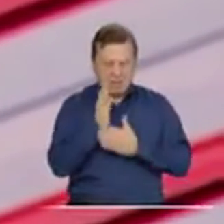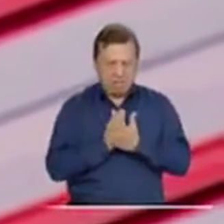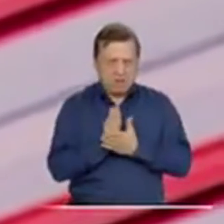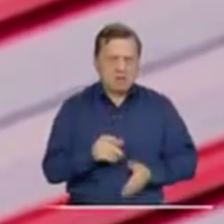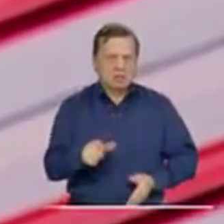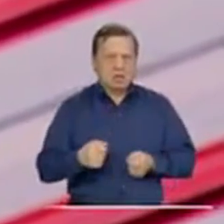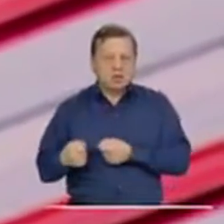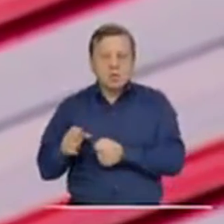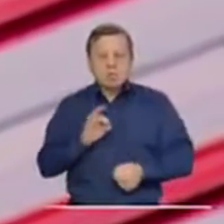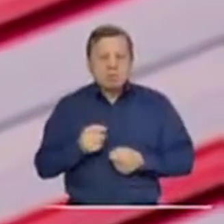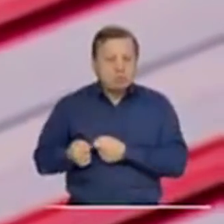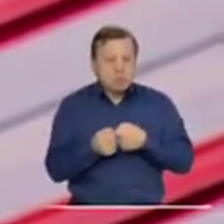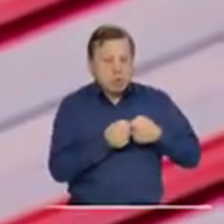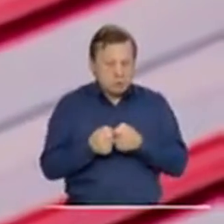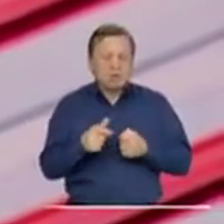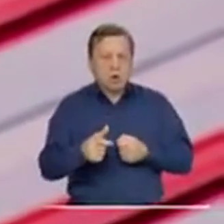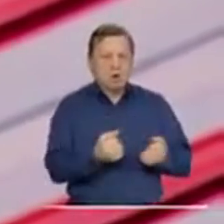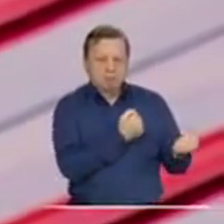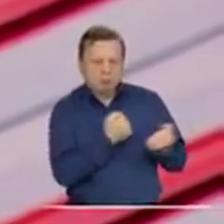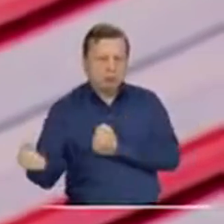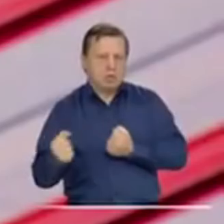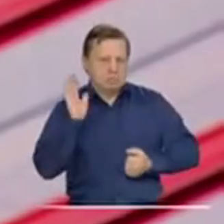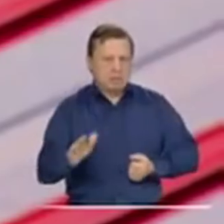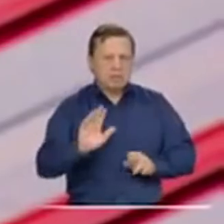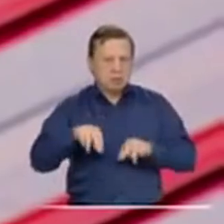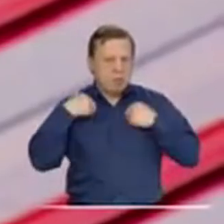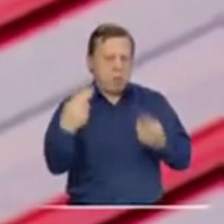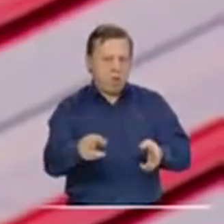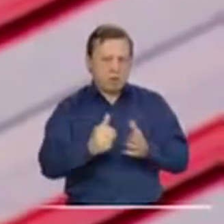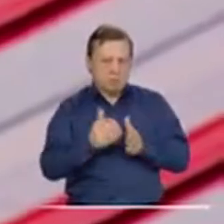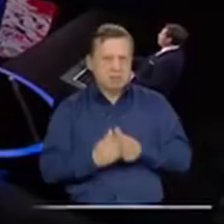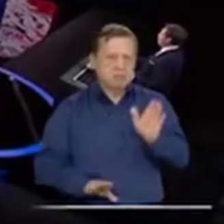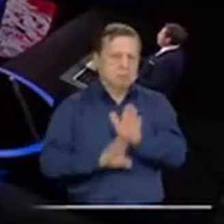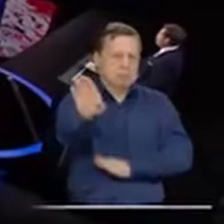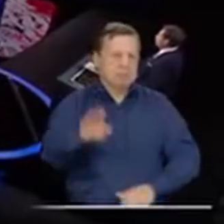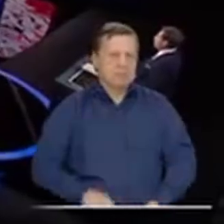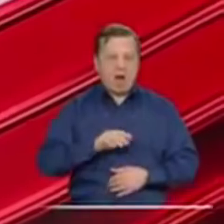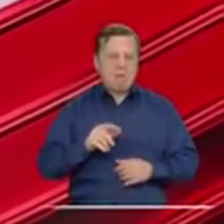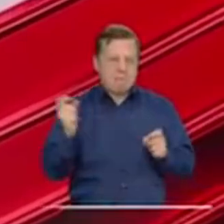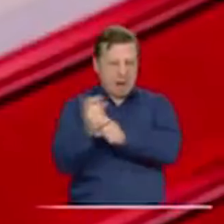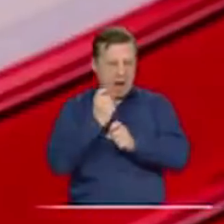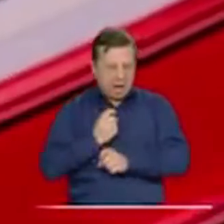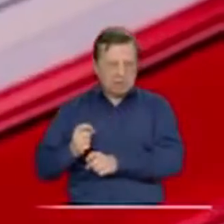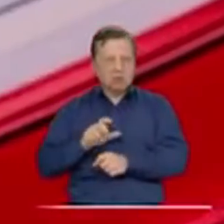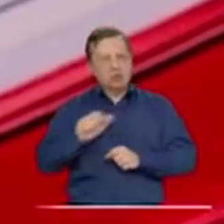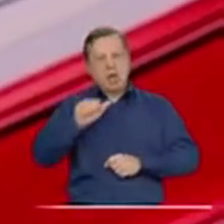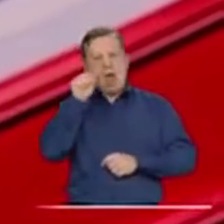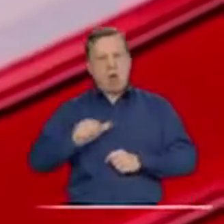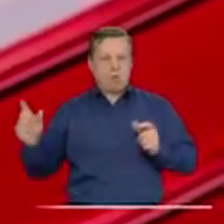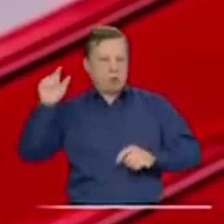nasze współdziałanie pozwoli nam przetrwać i pozwoli nam z powrotem wyjść na prostą i piąć się w górę. Marek Jakubiak. Wstępując do